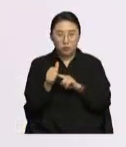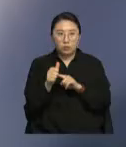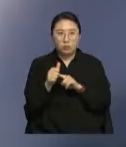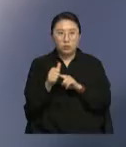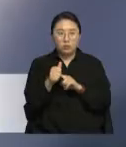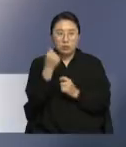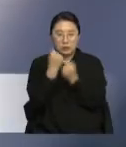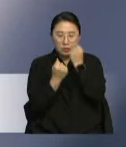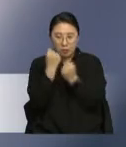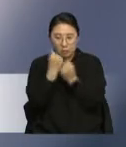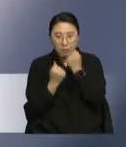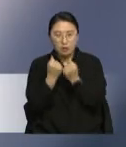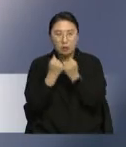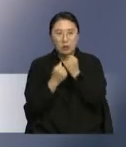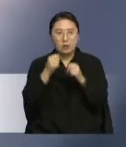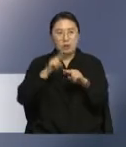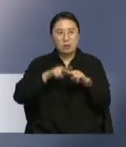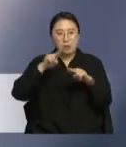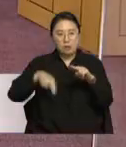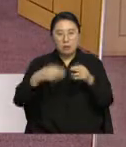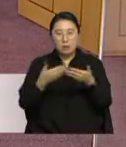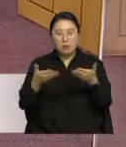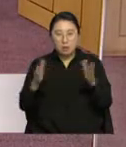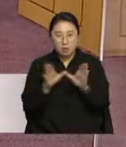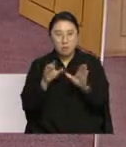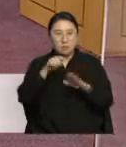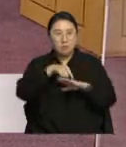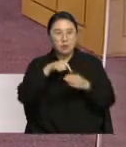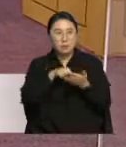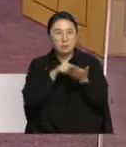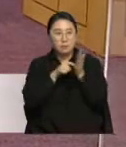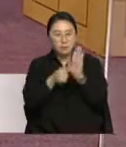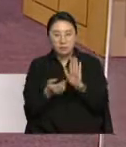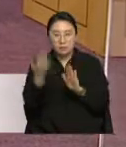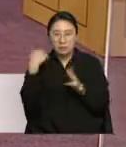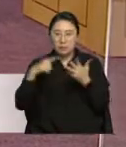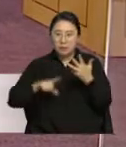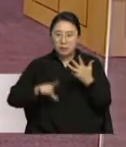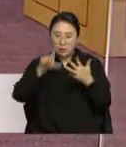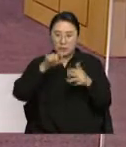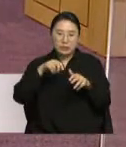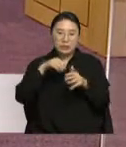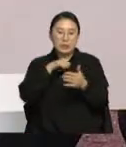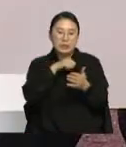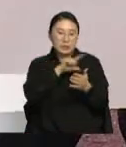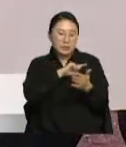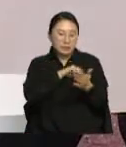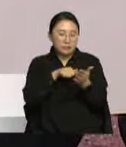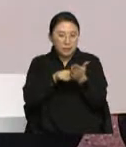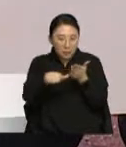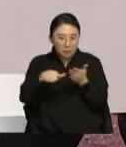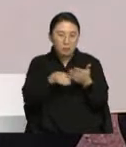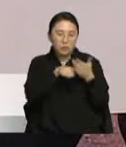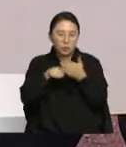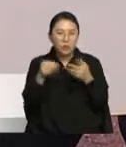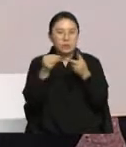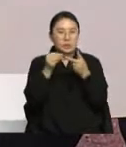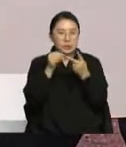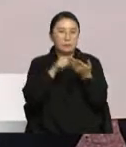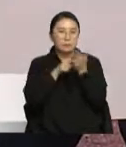해명 기자회견에서 탈당 의사를 밝혔고 국민의힘 의원들은 지난 8일 제명을 촉구하는 2차 성명서를